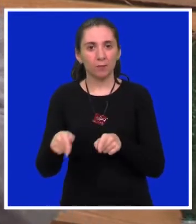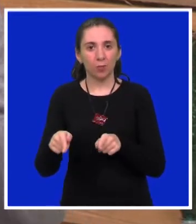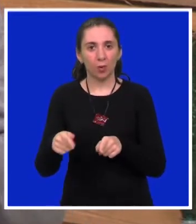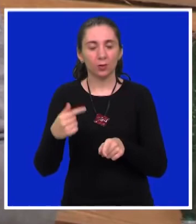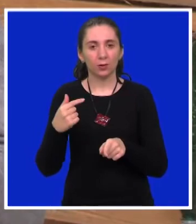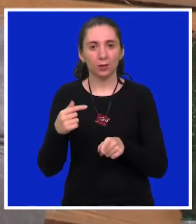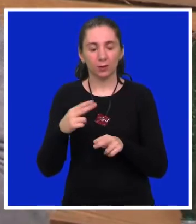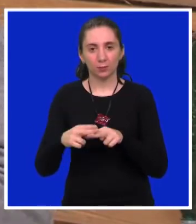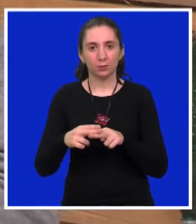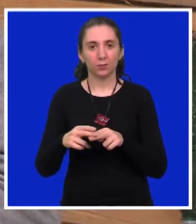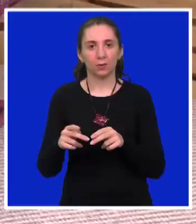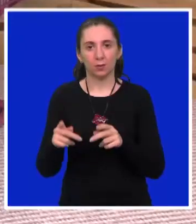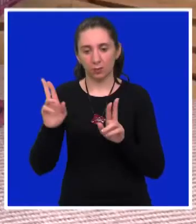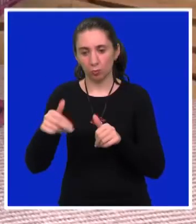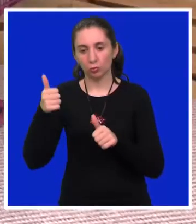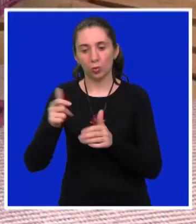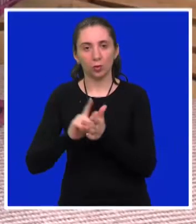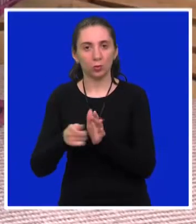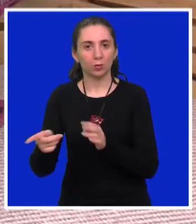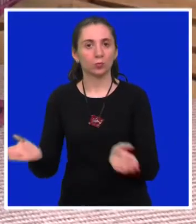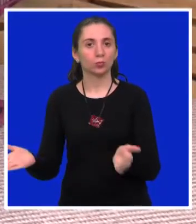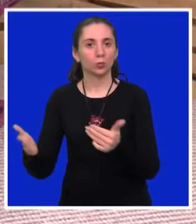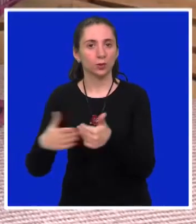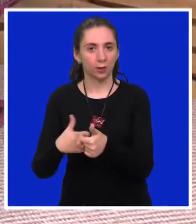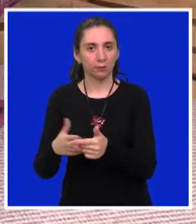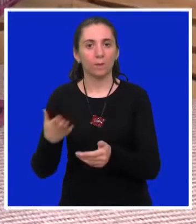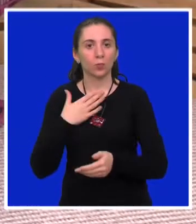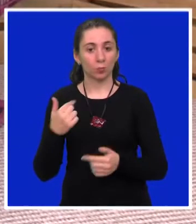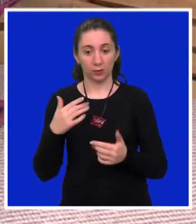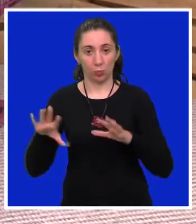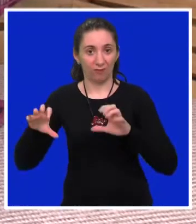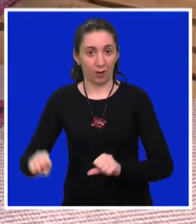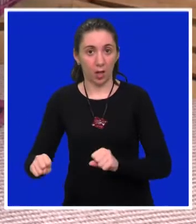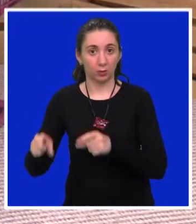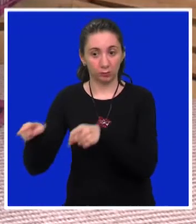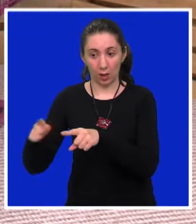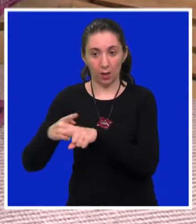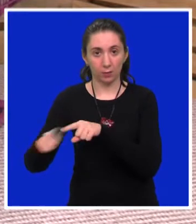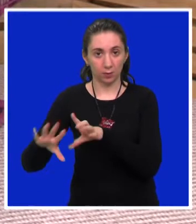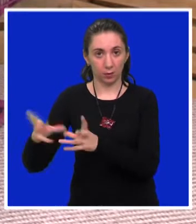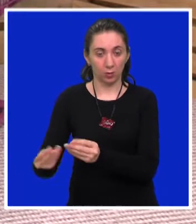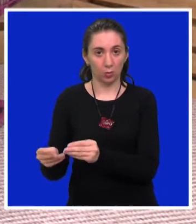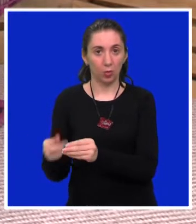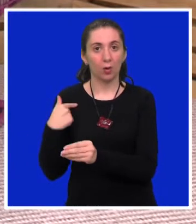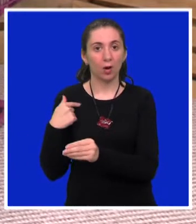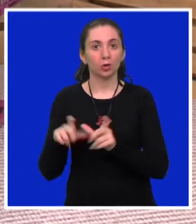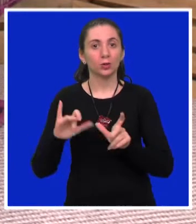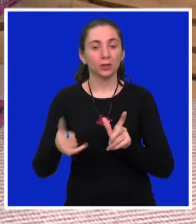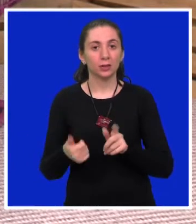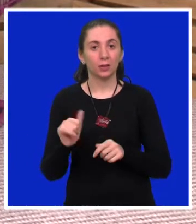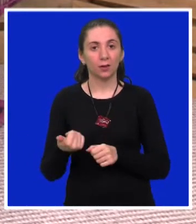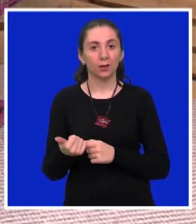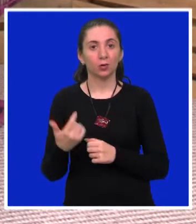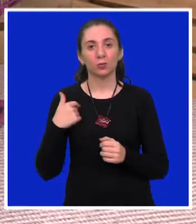da možemo to zaista u jednom trenutku zatvoriti. Dobili smo u vlasništvo taj dio i naš je